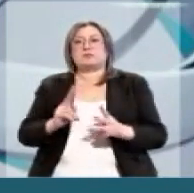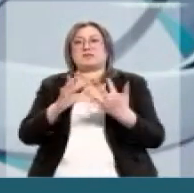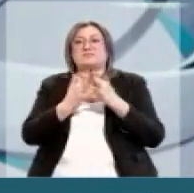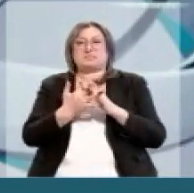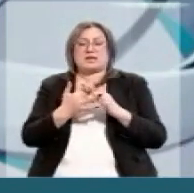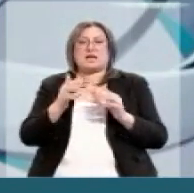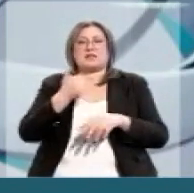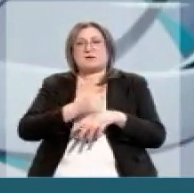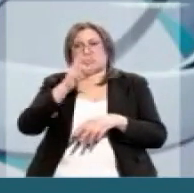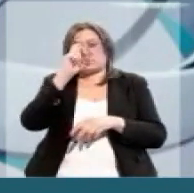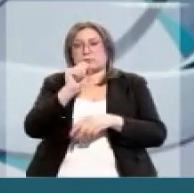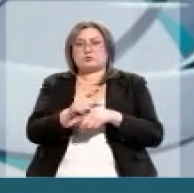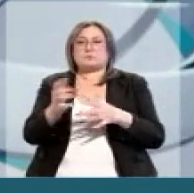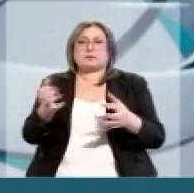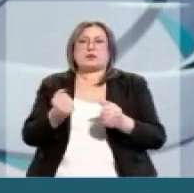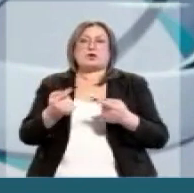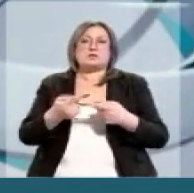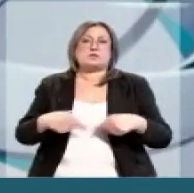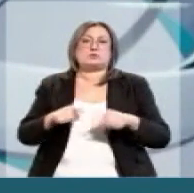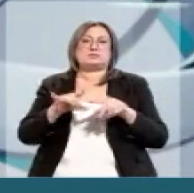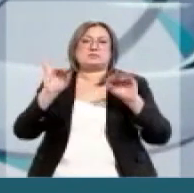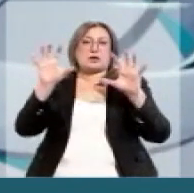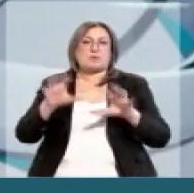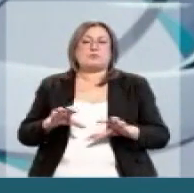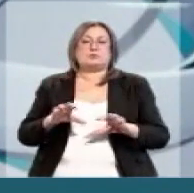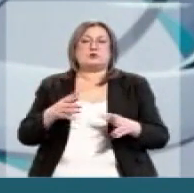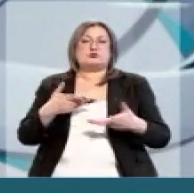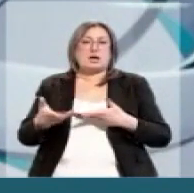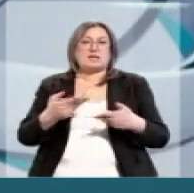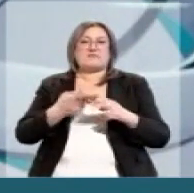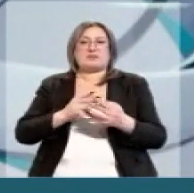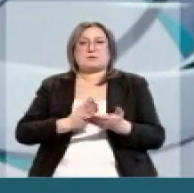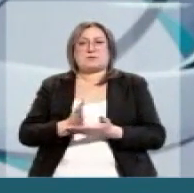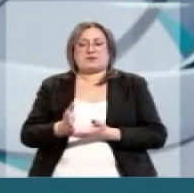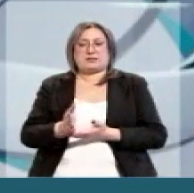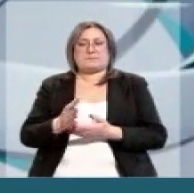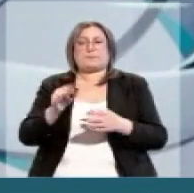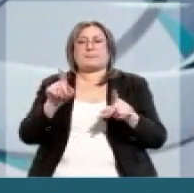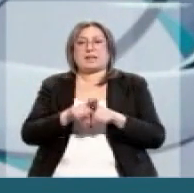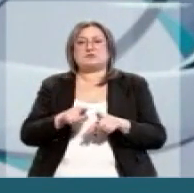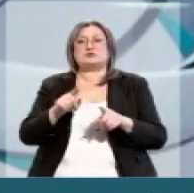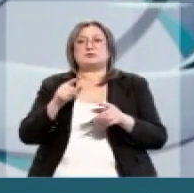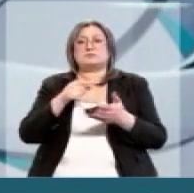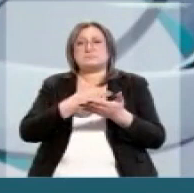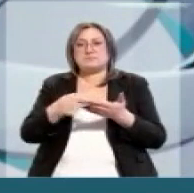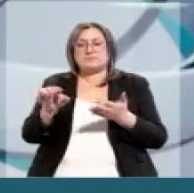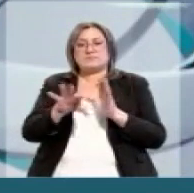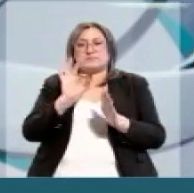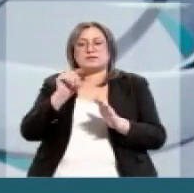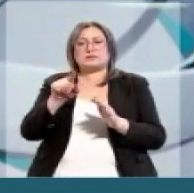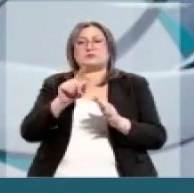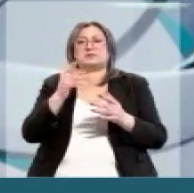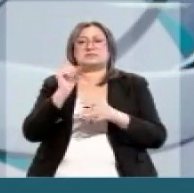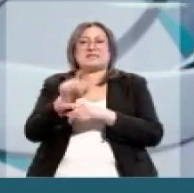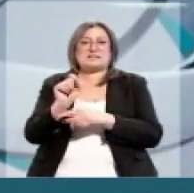местности. Глава государства поручил принять организационные и законодательные шаги в этом направлении. Также он обозначил перед руководителем ведомства